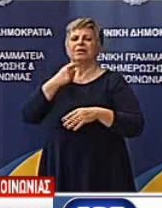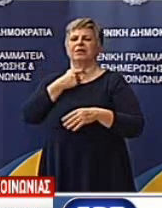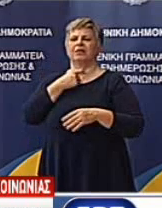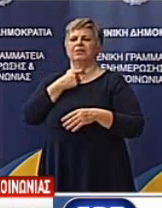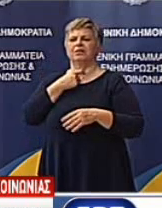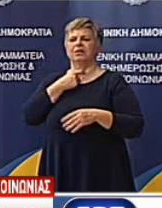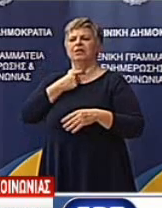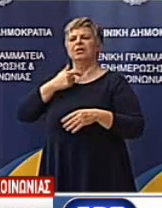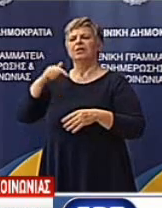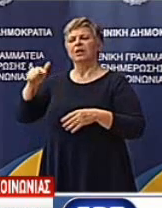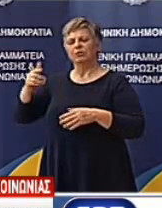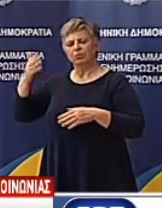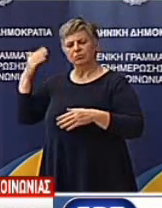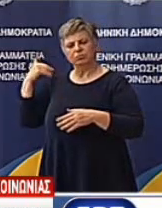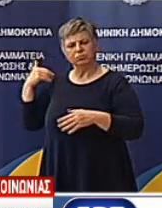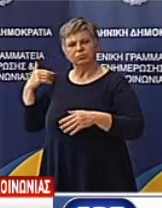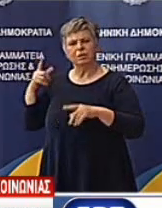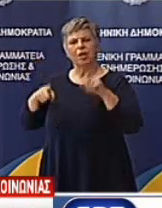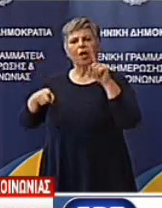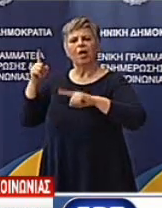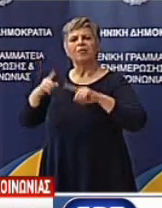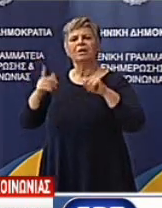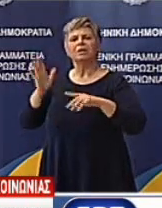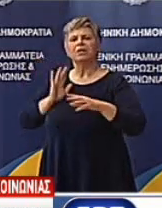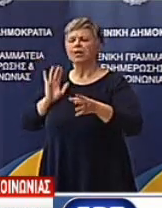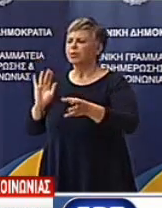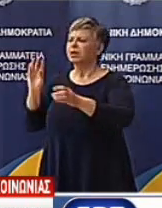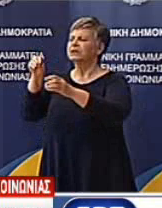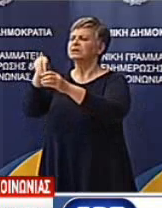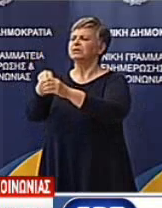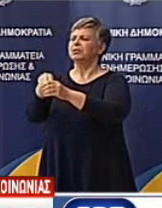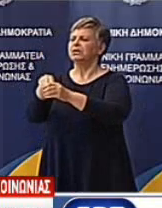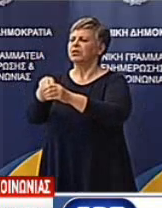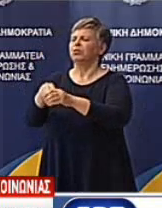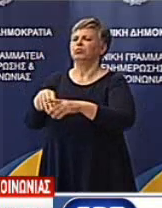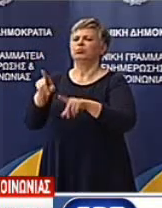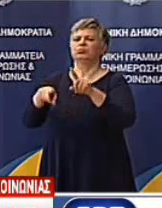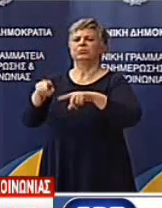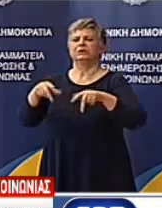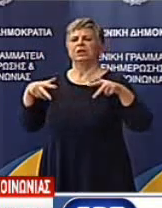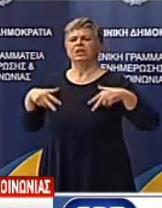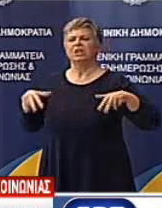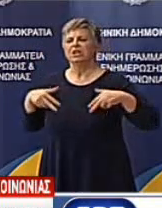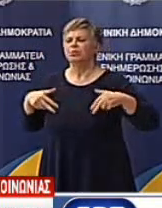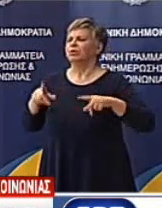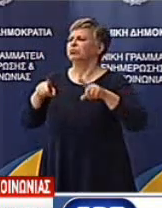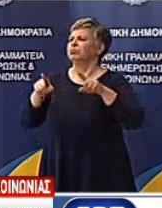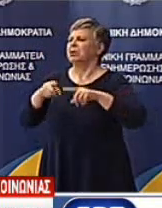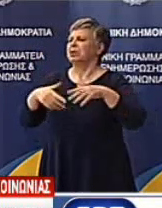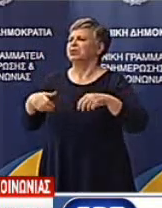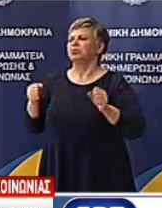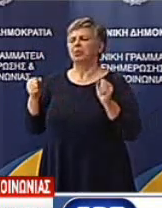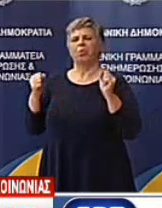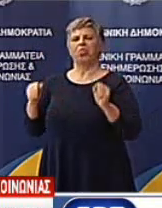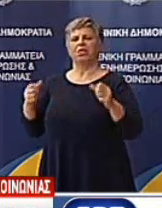που συμμετείχαν είτε ως βουλευτές είτε και σε άλλες θέσεις και ως υπουργοί κλπ. Στην κυβέρνηση του, πρώτη κυβέρνηση του